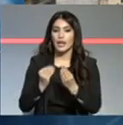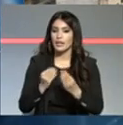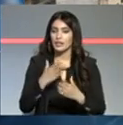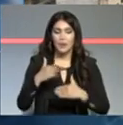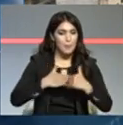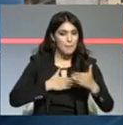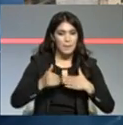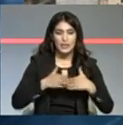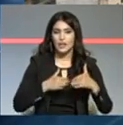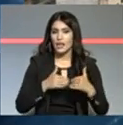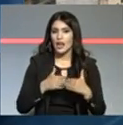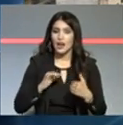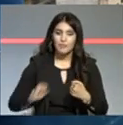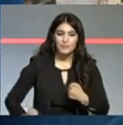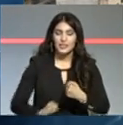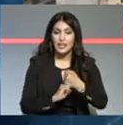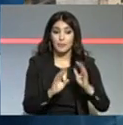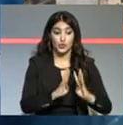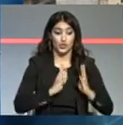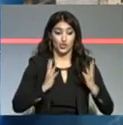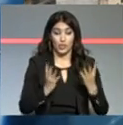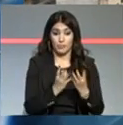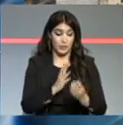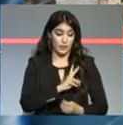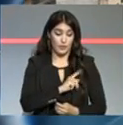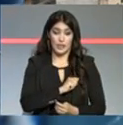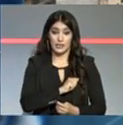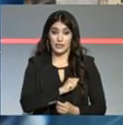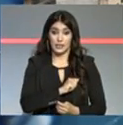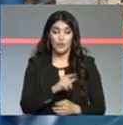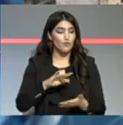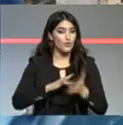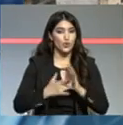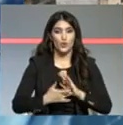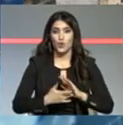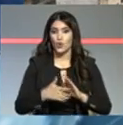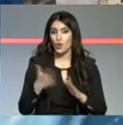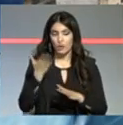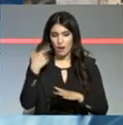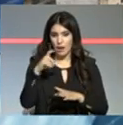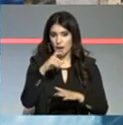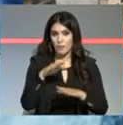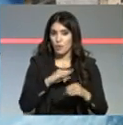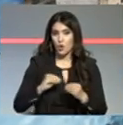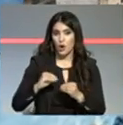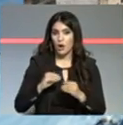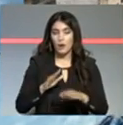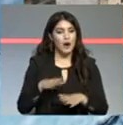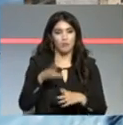وامكانيه الدبلوماسيه عن القضيه الفلسطينيه في كل المحافل الاقليميه والعربيه والدوليه